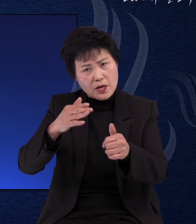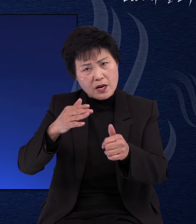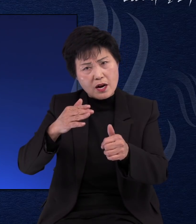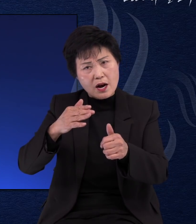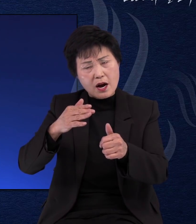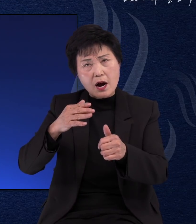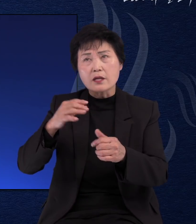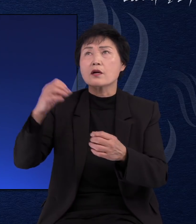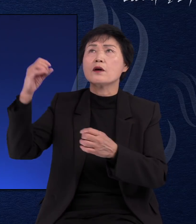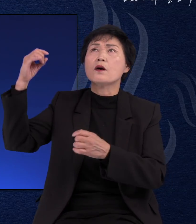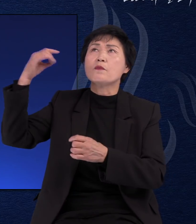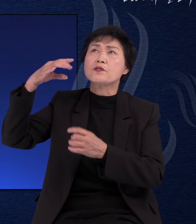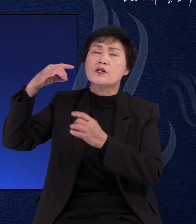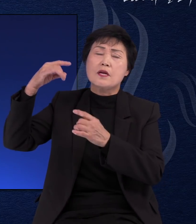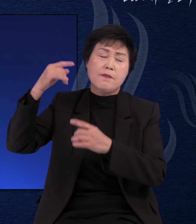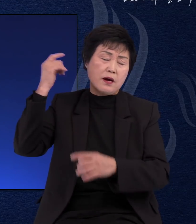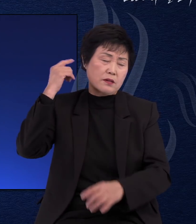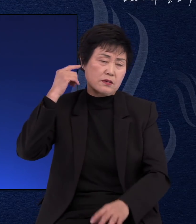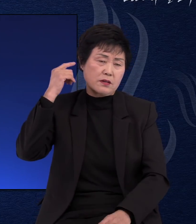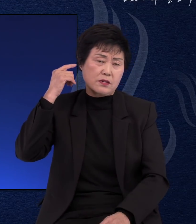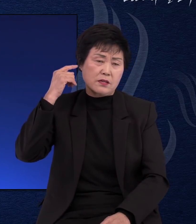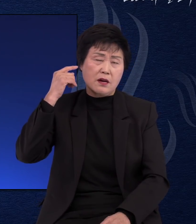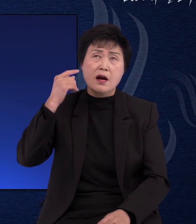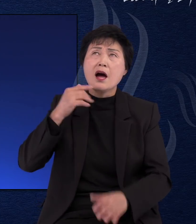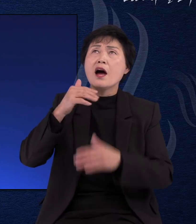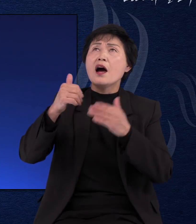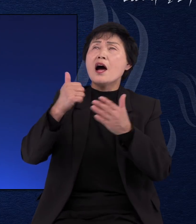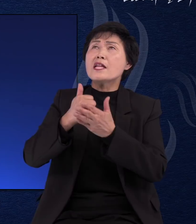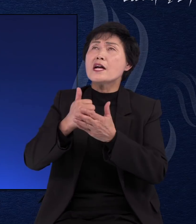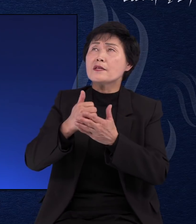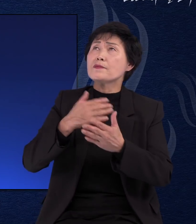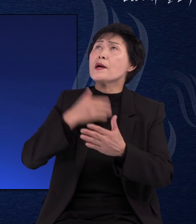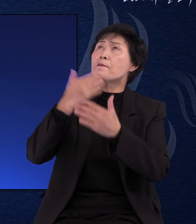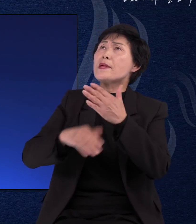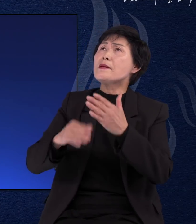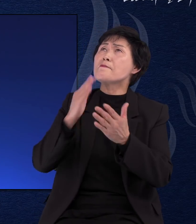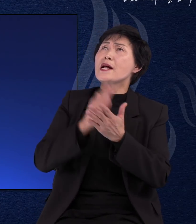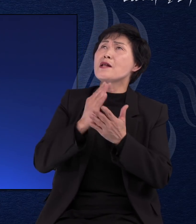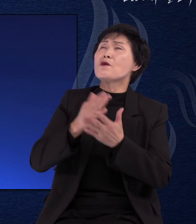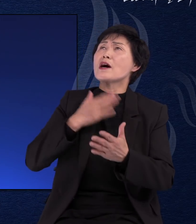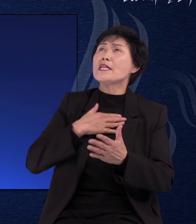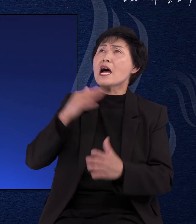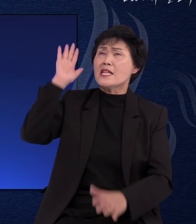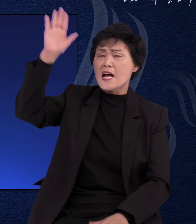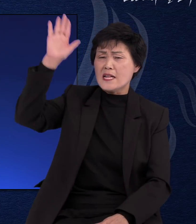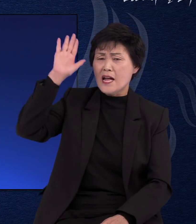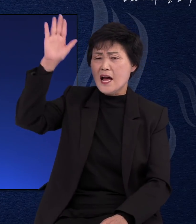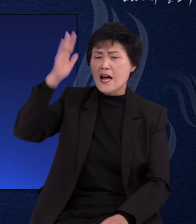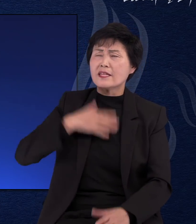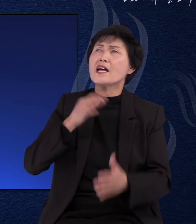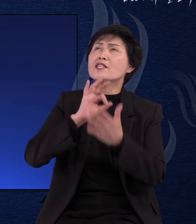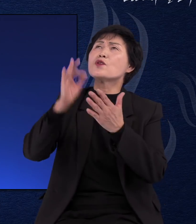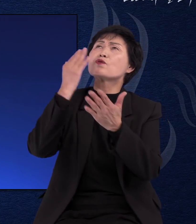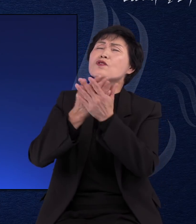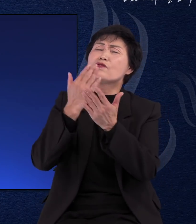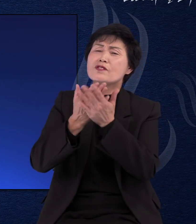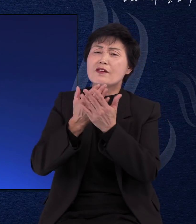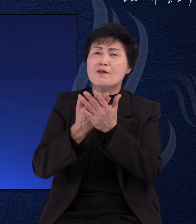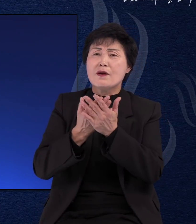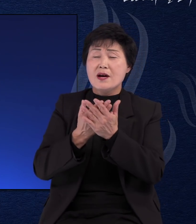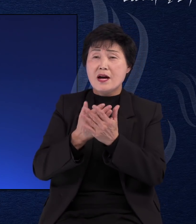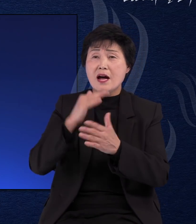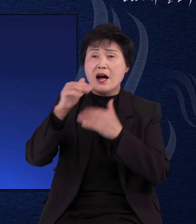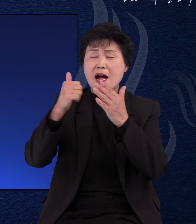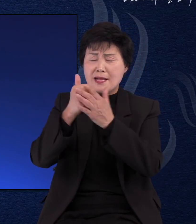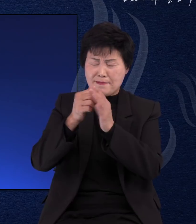빼놓고 일하실 것 같아서 저요 하나님 저요 쓸만하시거든 저라도 꼭 써주세요라고 막 하나님